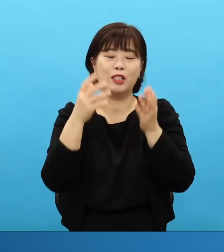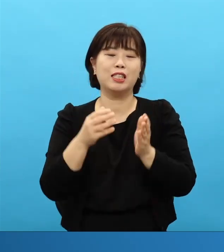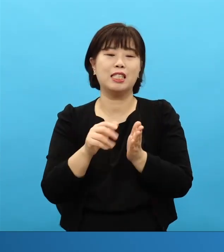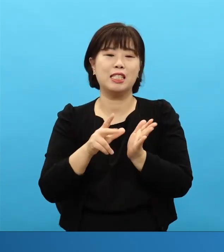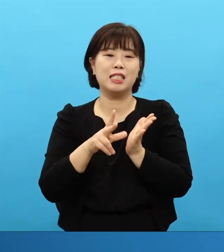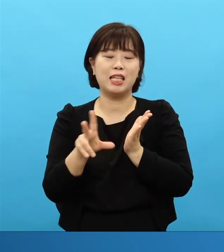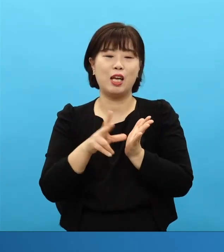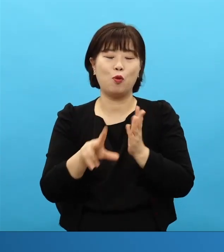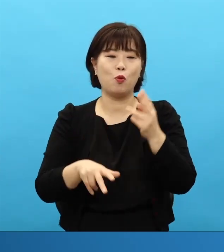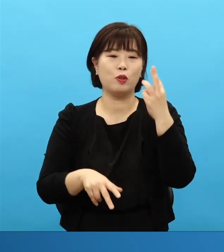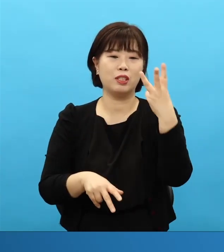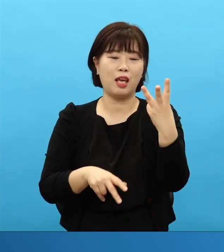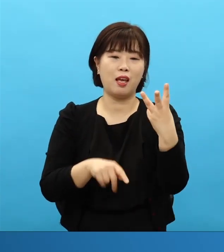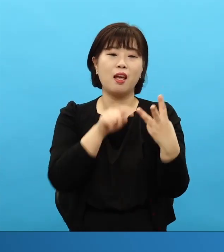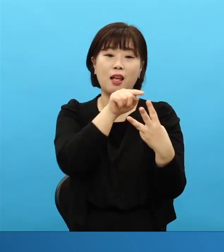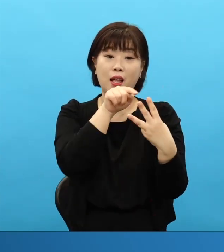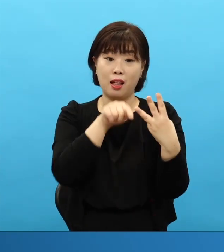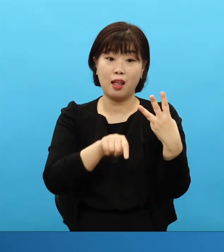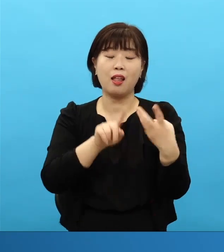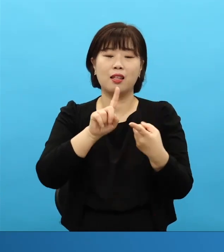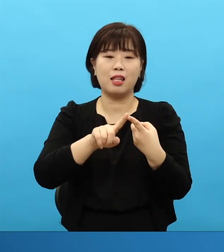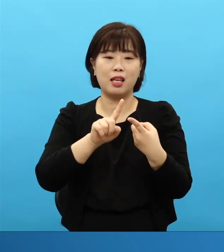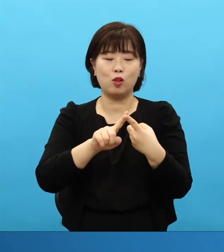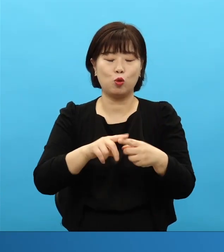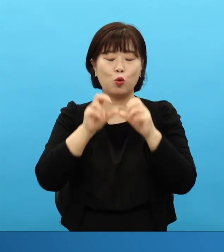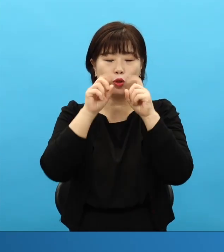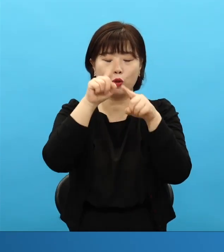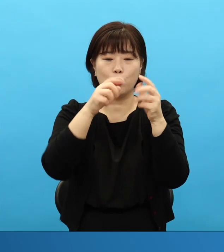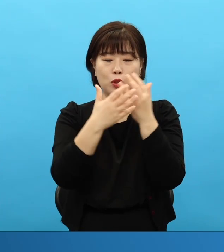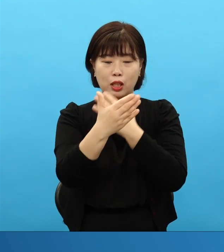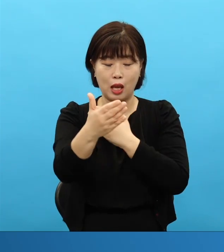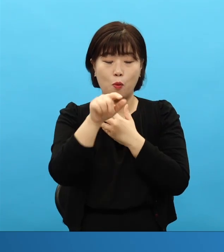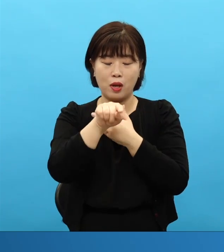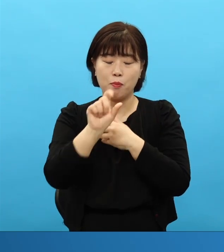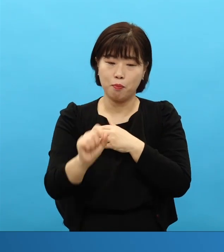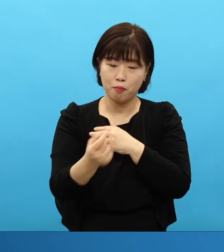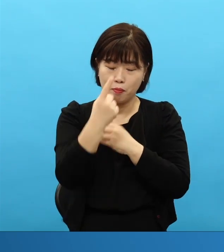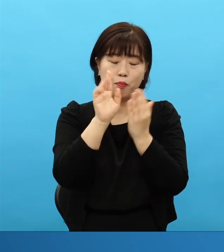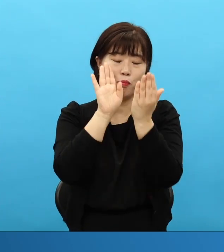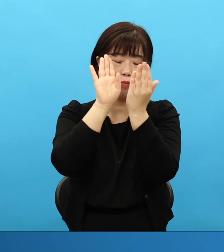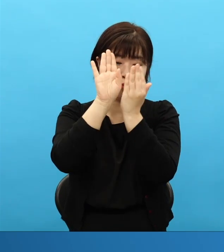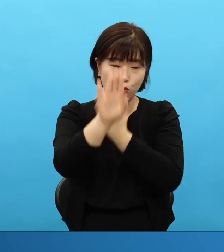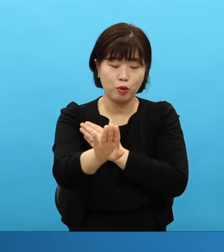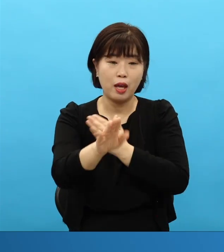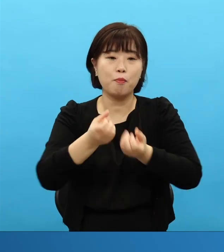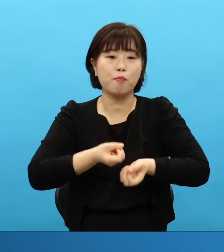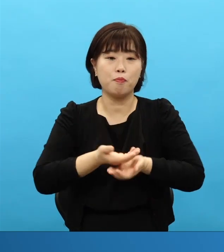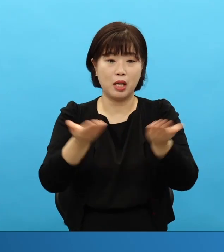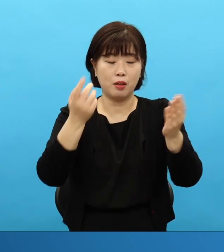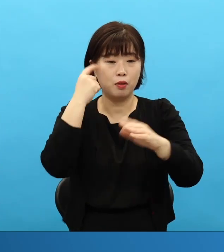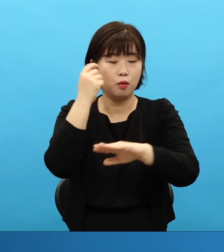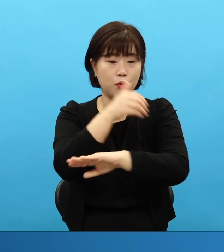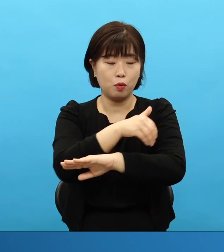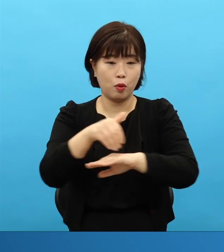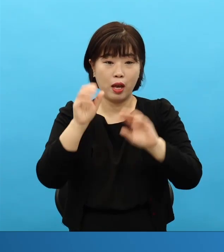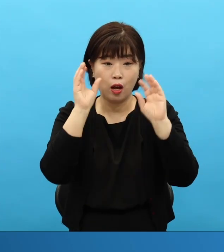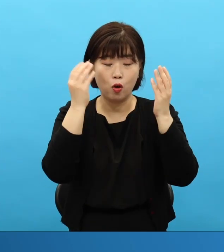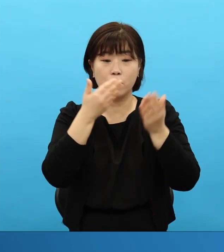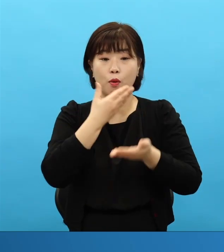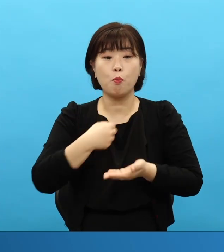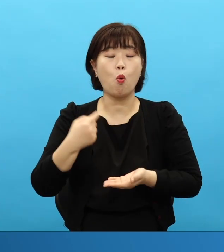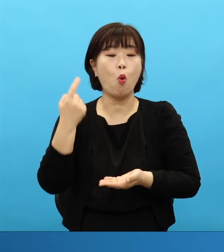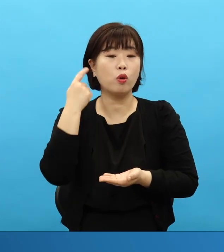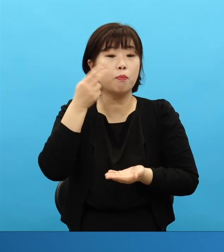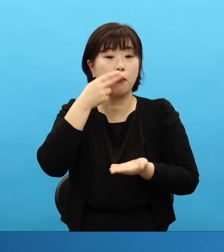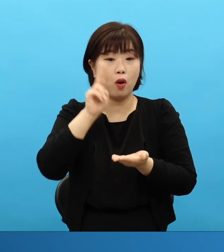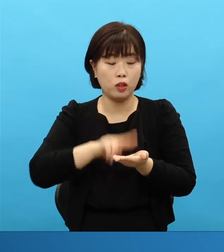선교대회를 기점으로 출간됩니다. 전도 핸드북은 15개 언어, 어린이 복음 편지는